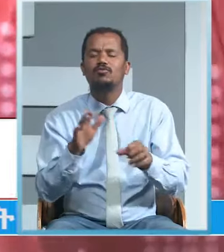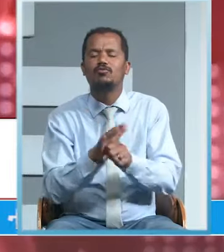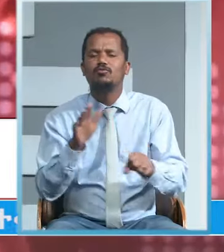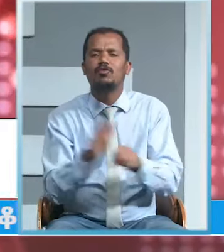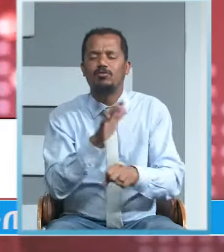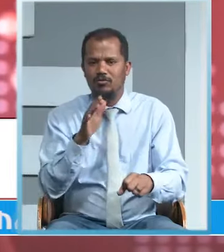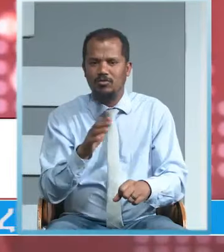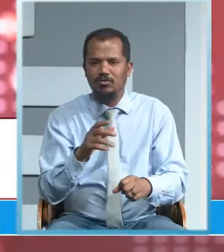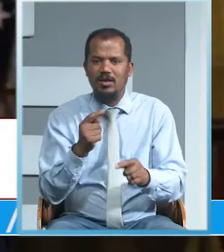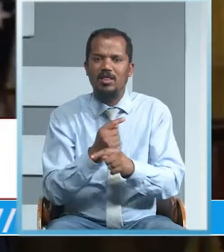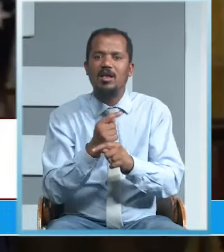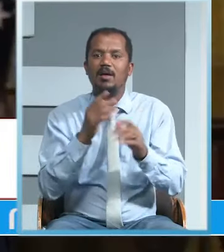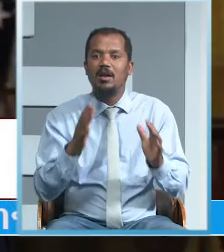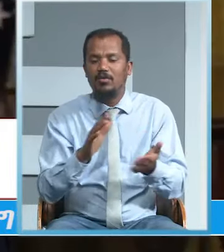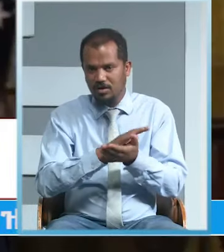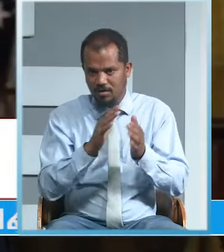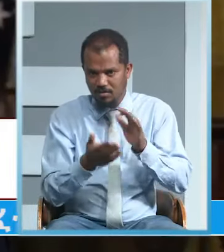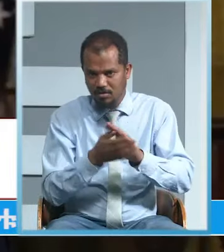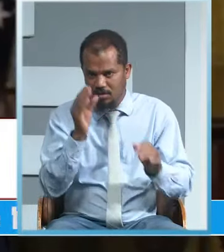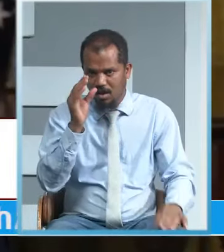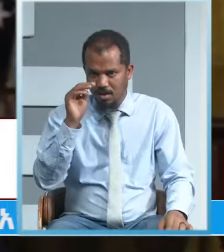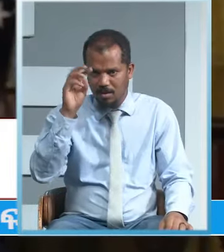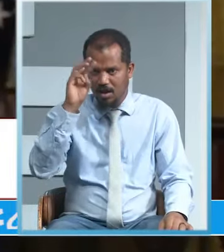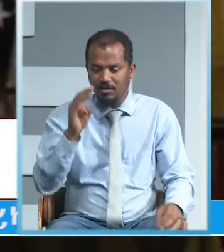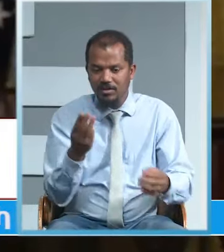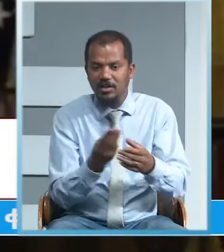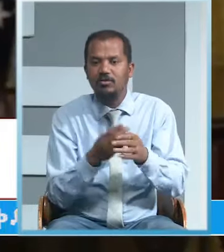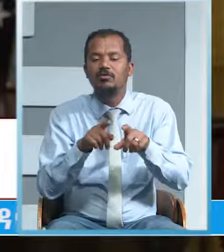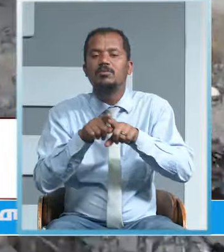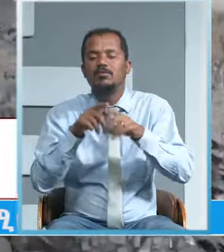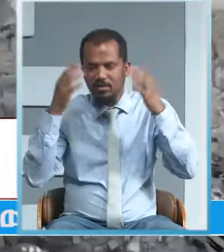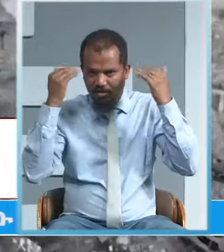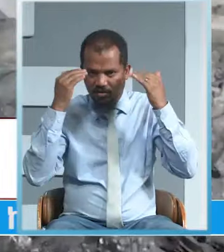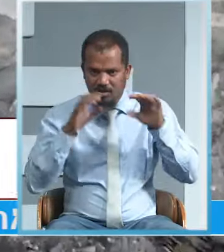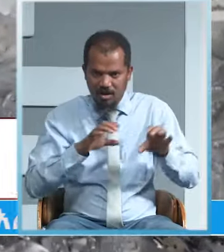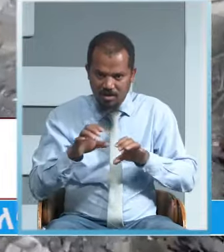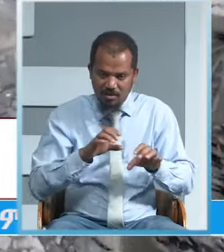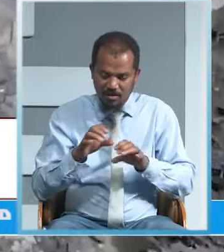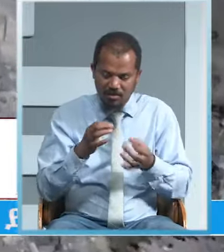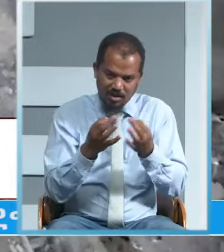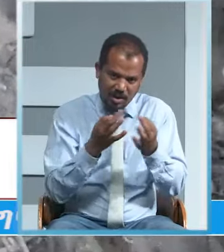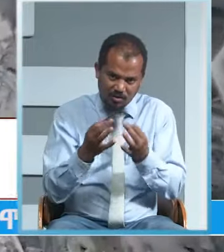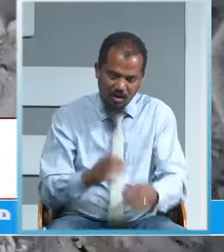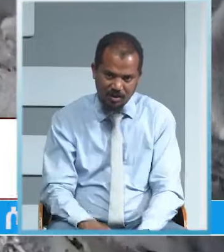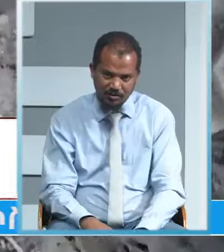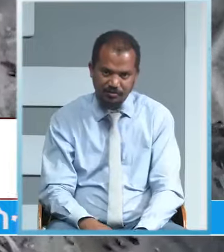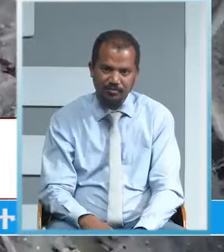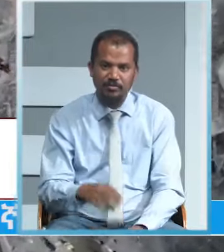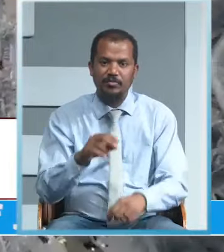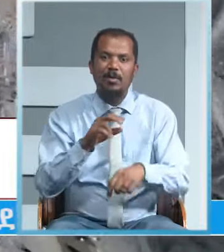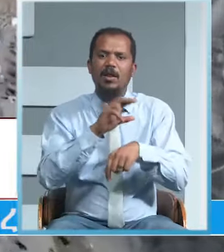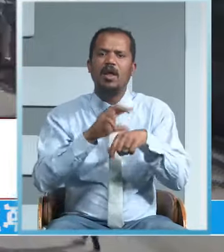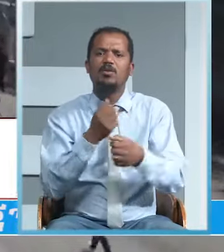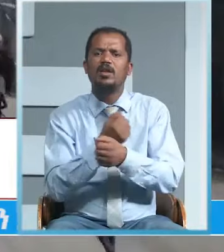በሙሉ ተግባራዊ እንደሚሆንና ሐማስ በሰነዱ እንደሚስማማ ተስፋ እንደሚያደርጉ ገልጸዋል። የብሔራዊ